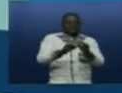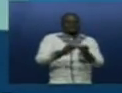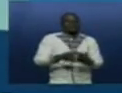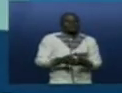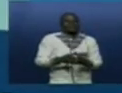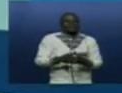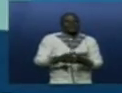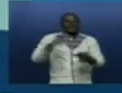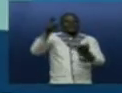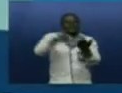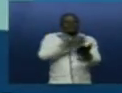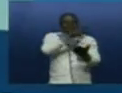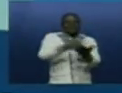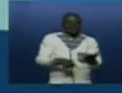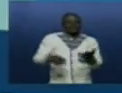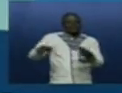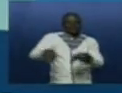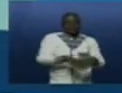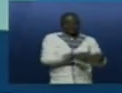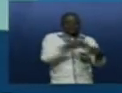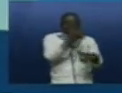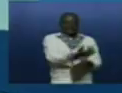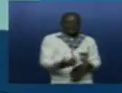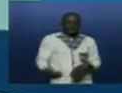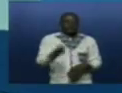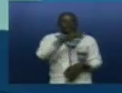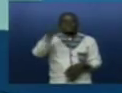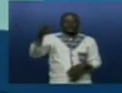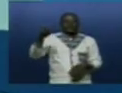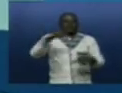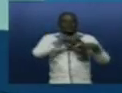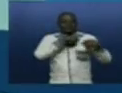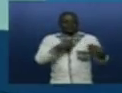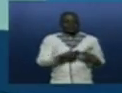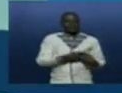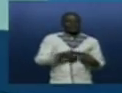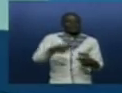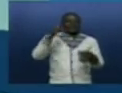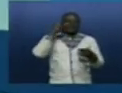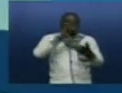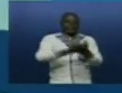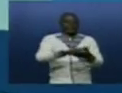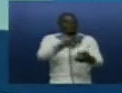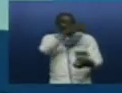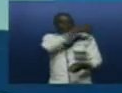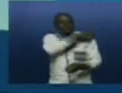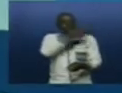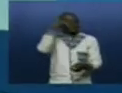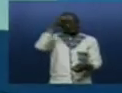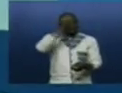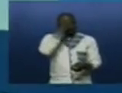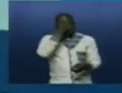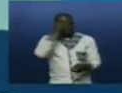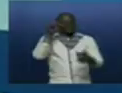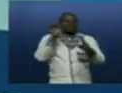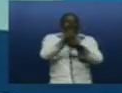L'élimination du mariage des enfants au Burkina Faso tient à cœur l'épouse du chef de l'État qui mène un plaidoyer